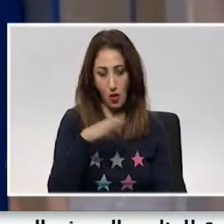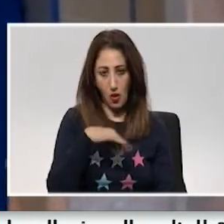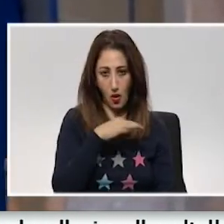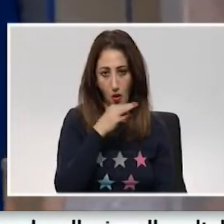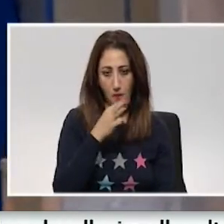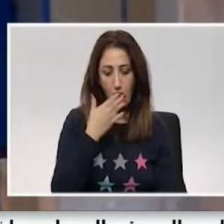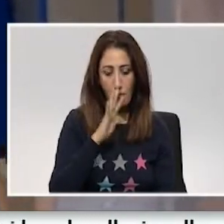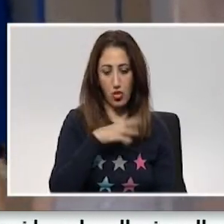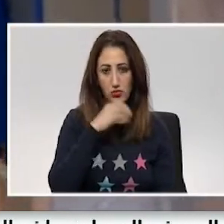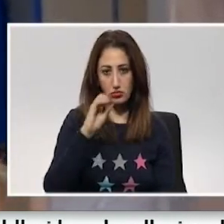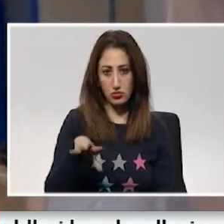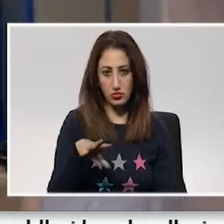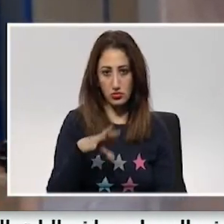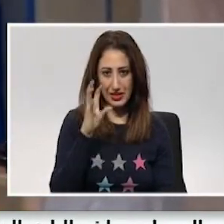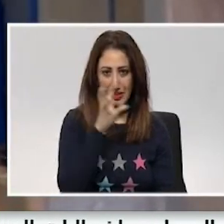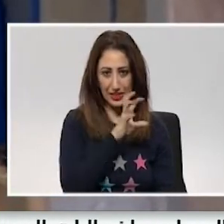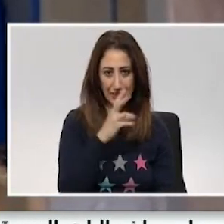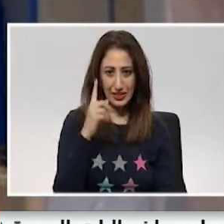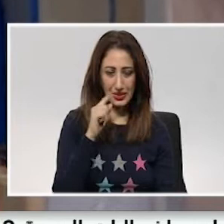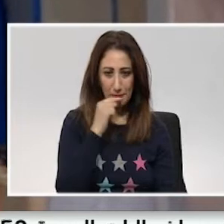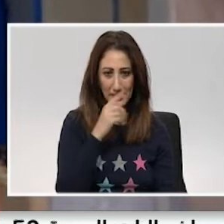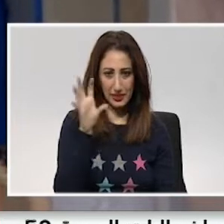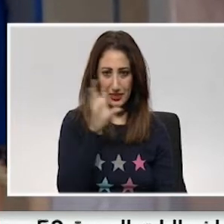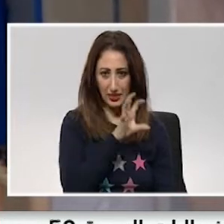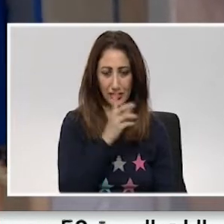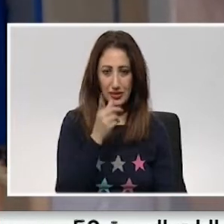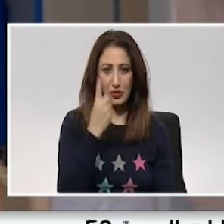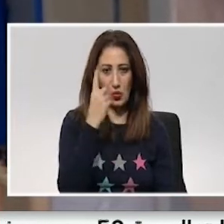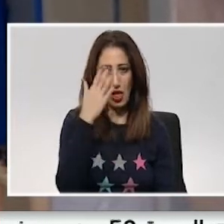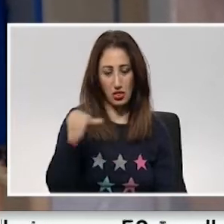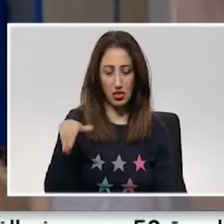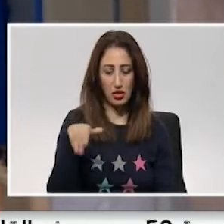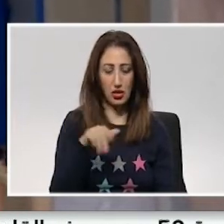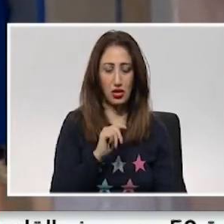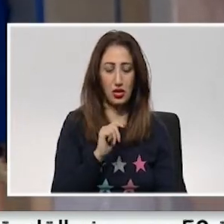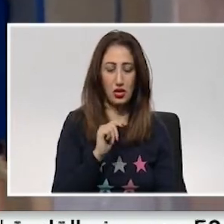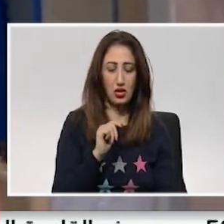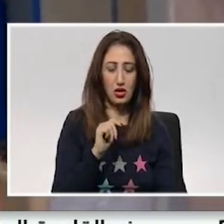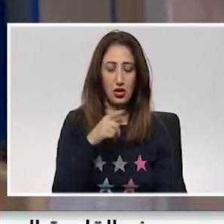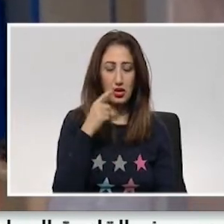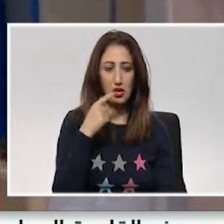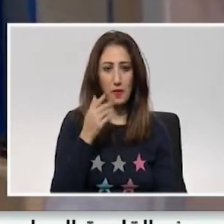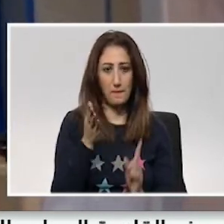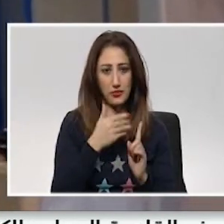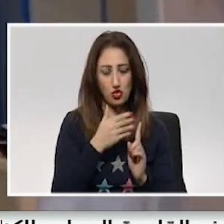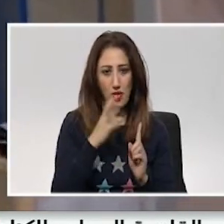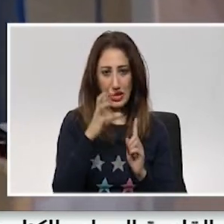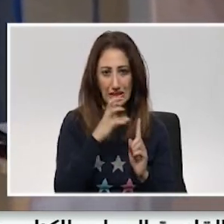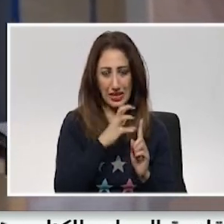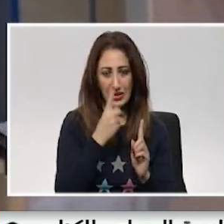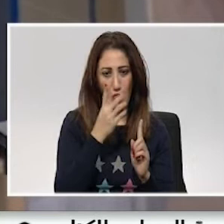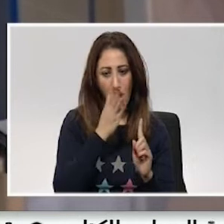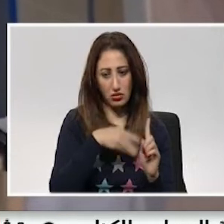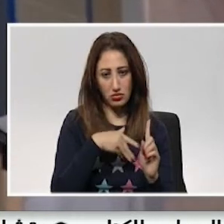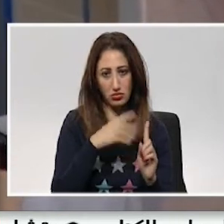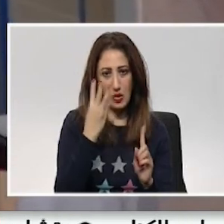استئصال الورم لحالة ام هدى. هي كانت تعاني من ورم في الثدي الايسر، الورم حجمه تقريبا